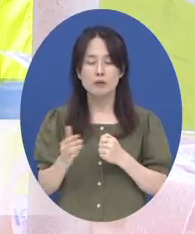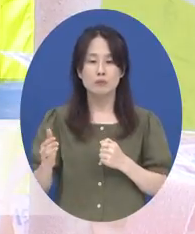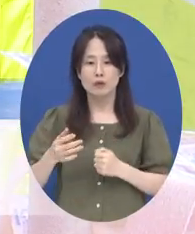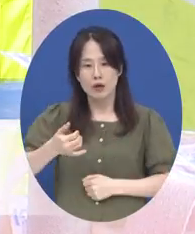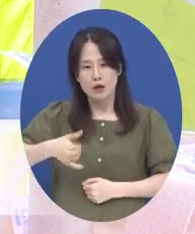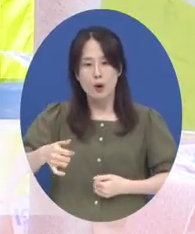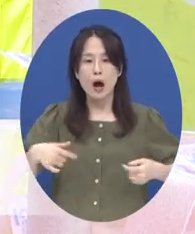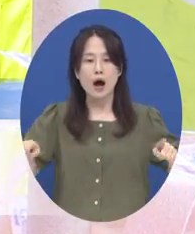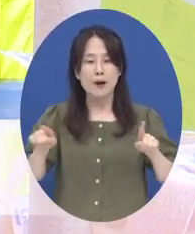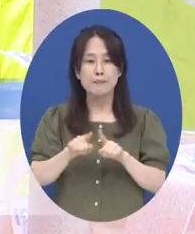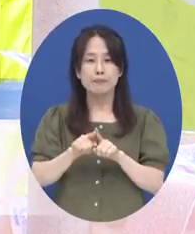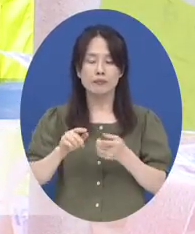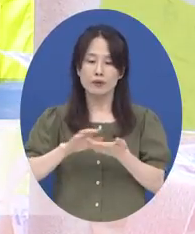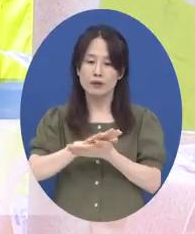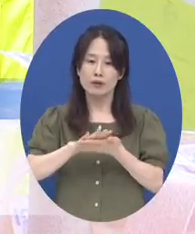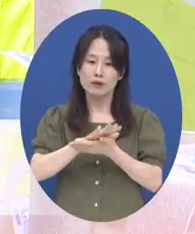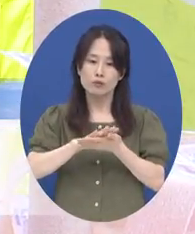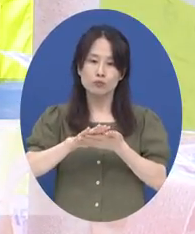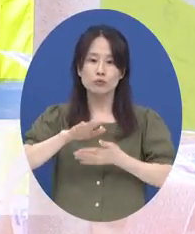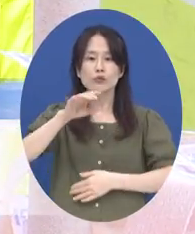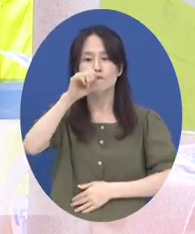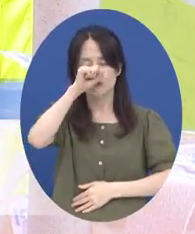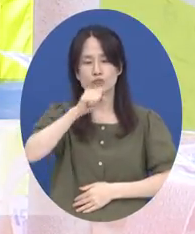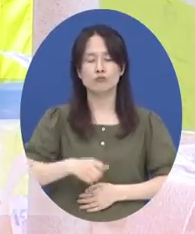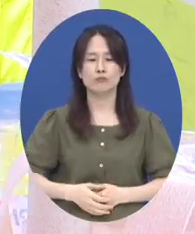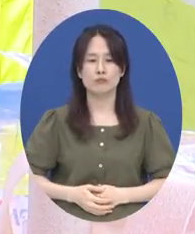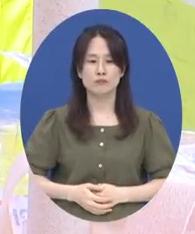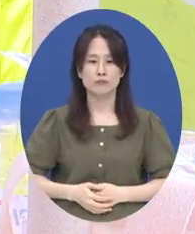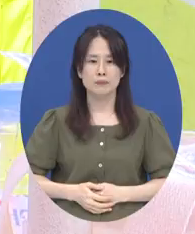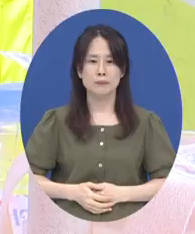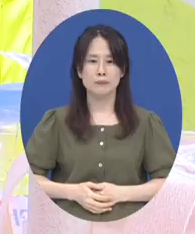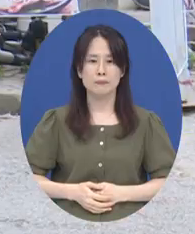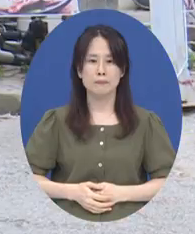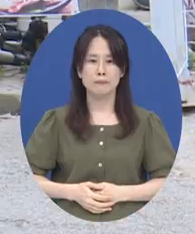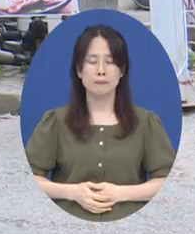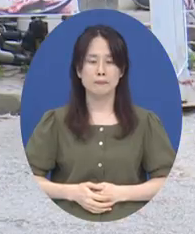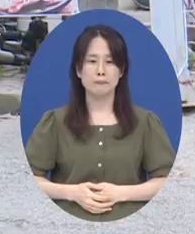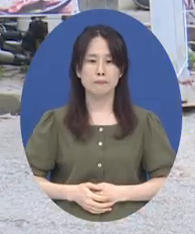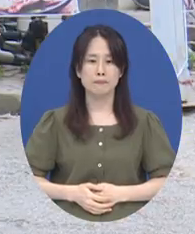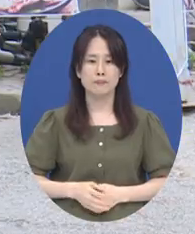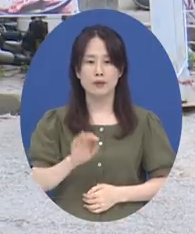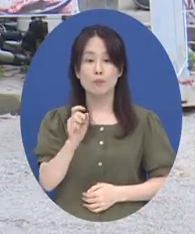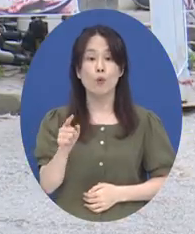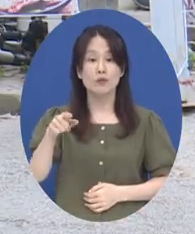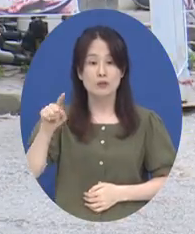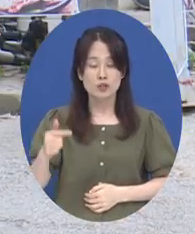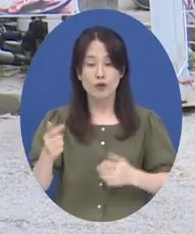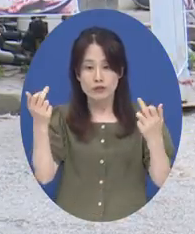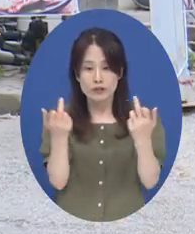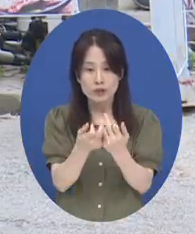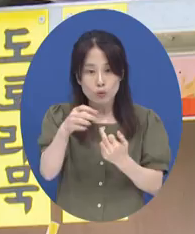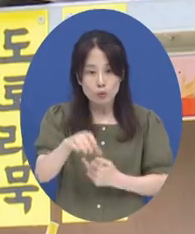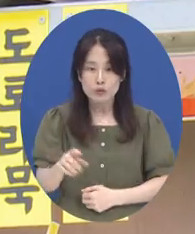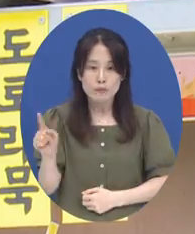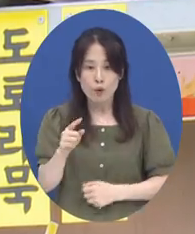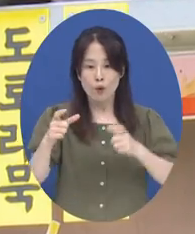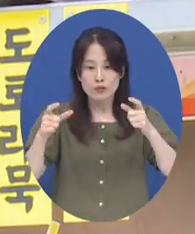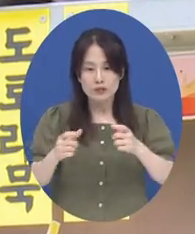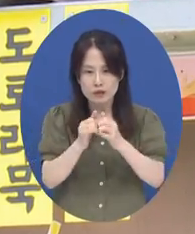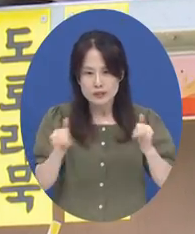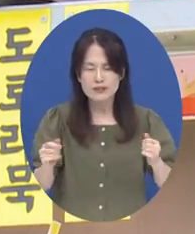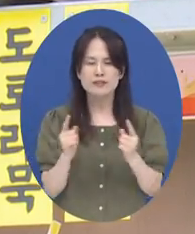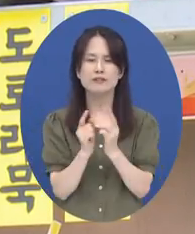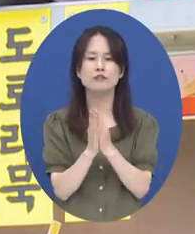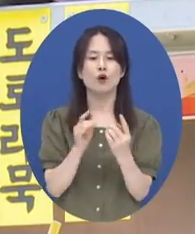더 쾌적해진 것 같고 아기들 같이 놀기 좋은 것 같아요. 네. 포천 백운계곡에서는 지역 상인들이